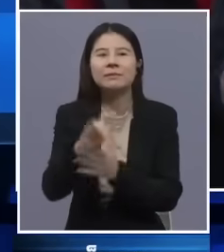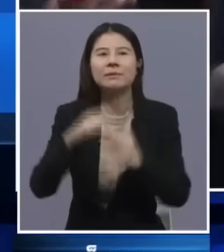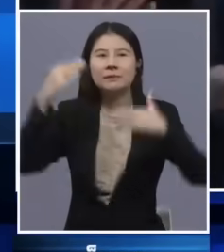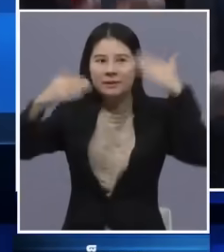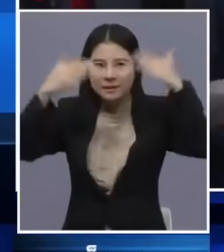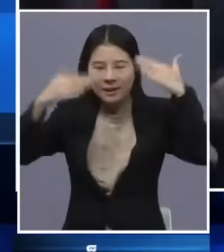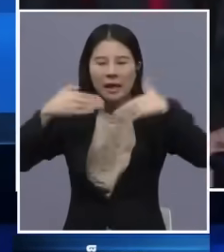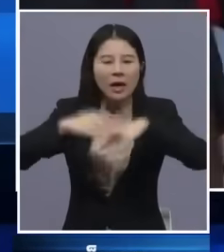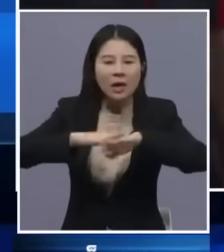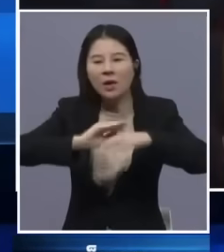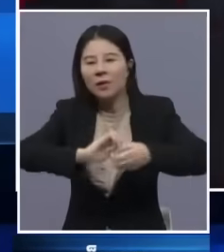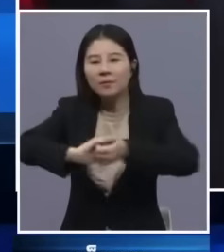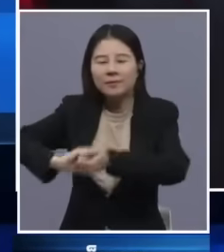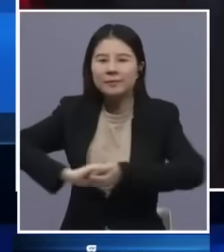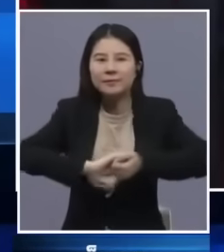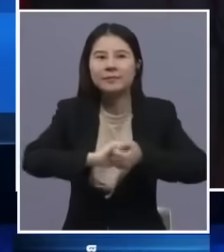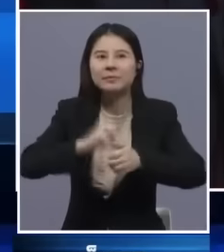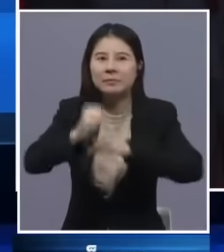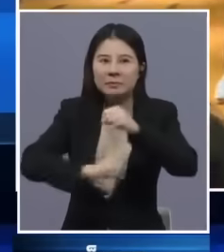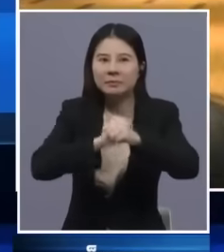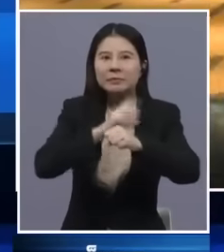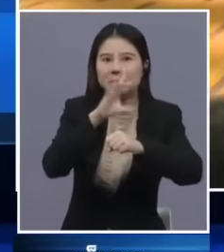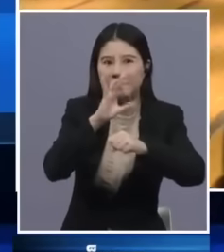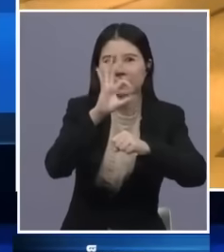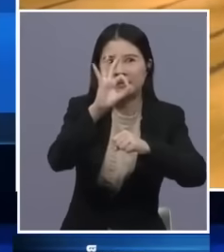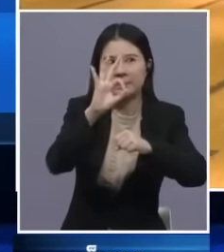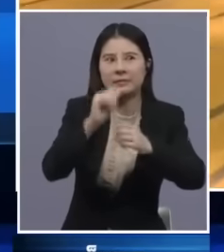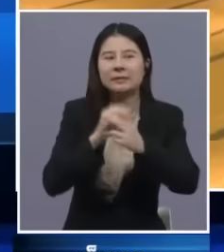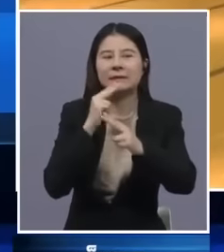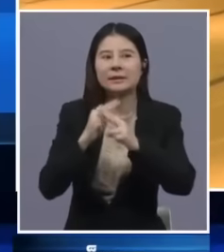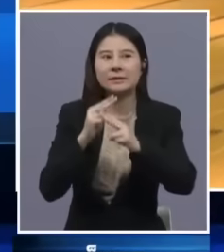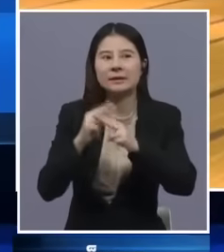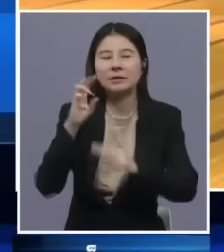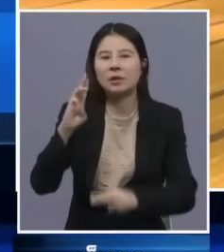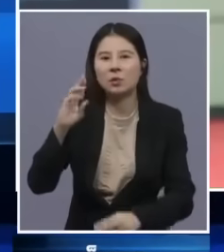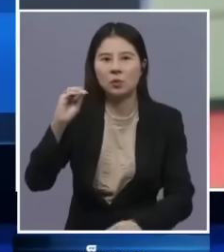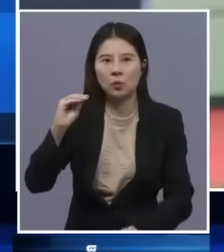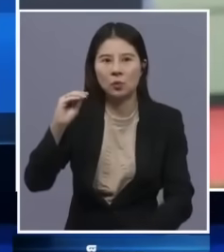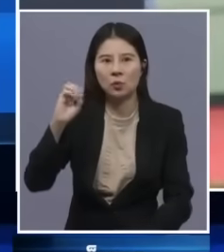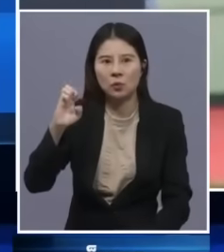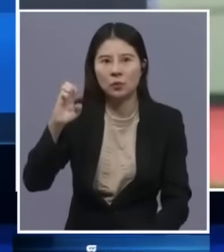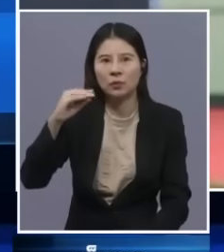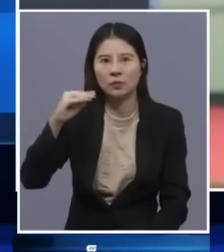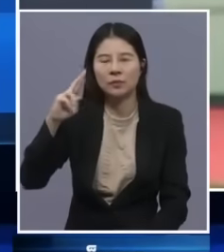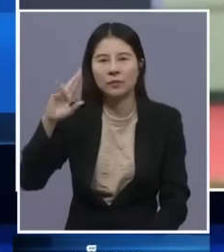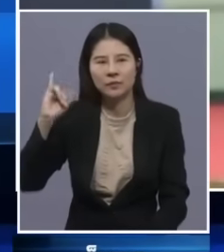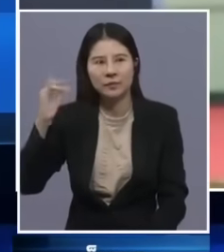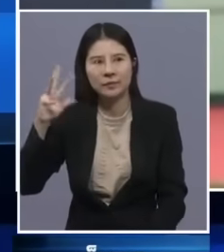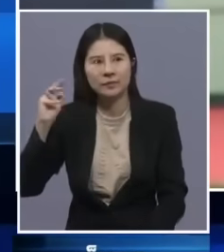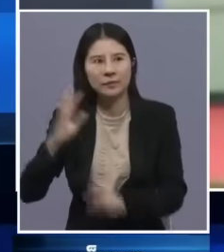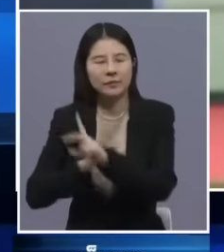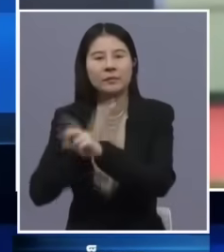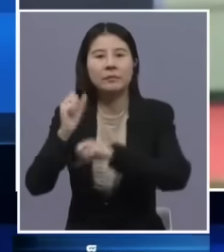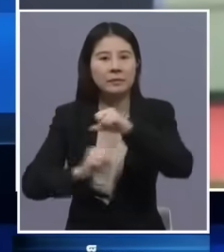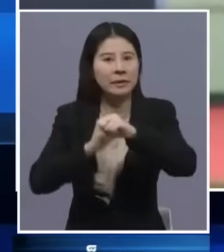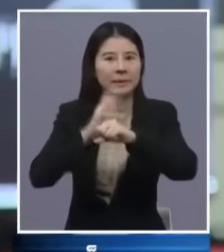ที่อายุเยอะสุด มากสุดใน89 พลตำรวจโทวิโรจน์เป่าอิน โอ้โห 89ปีนะคุณผู้ชมเขาก็เลยต้องมีกิจกรร